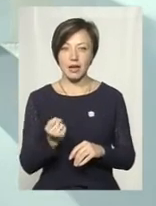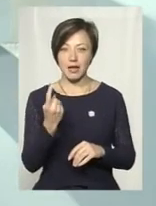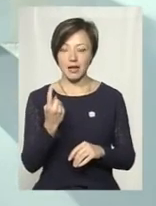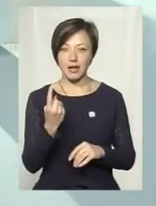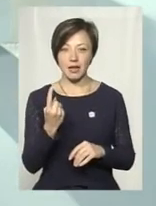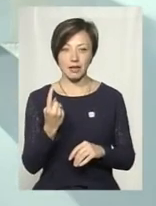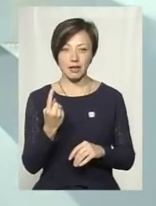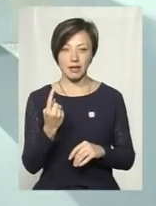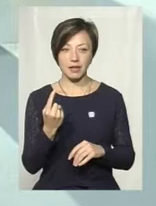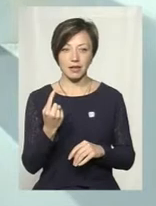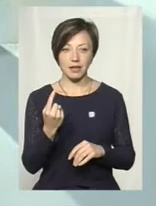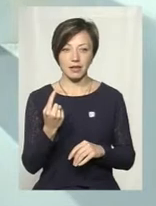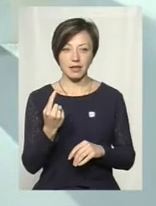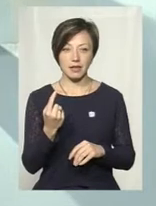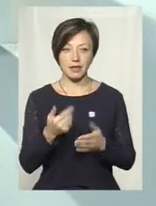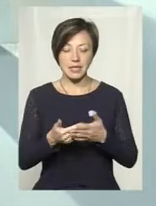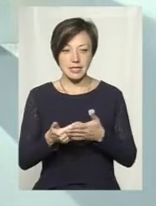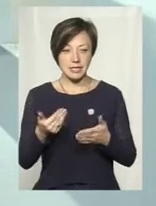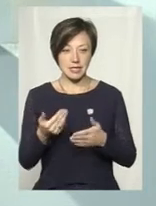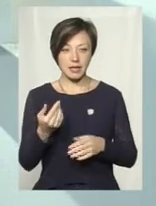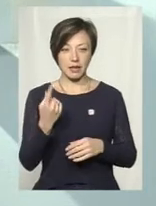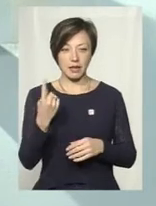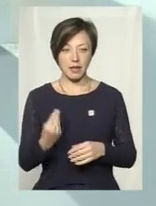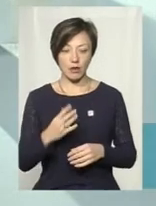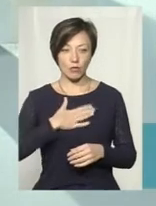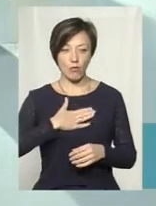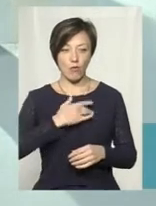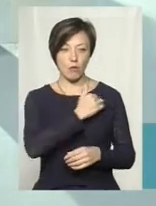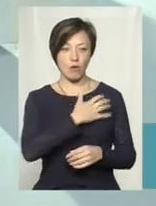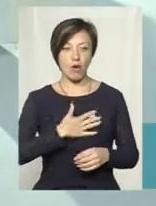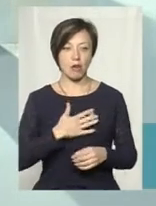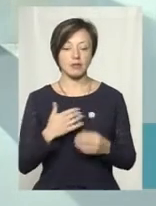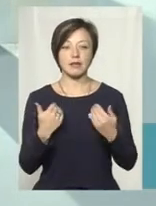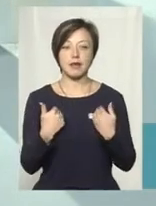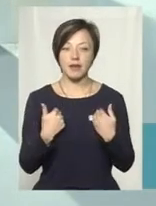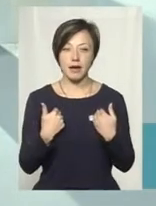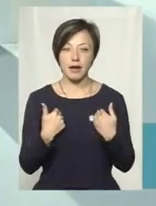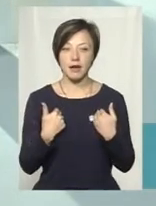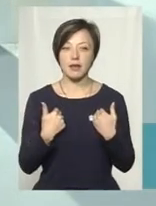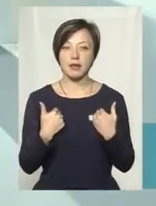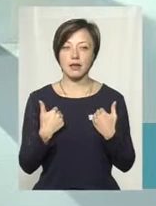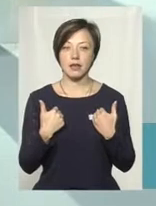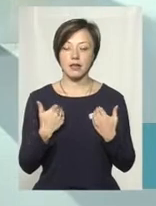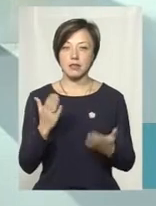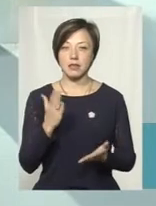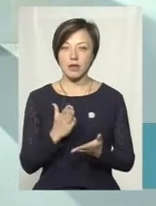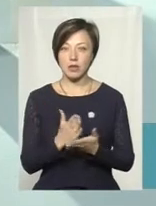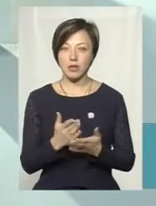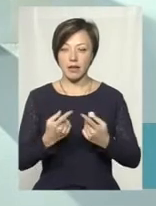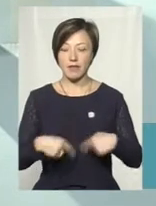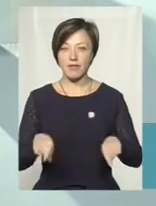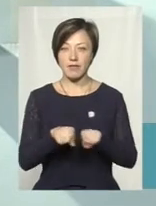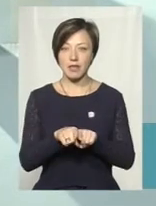буквально за день до мого поранення, я знаходився на відділі прикордонної служби Біловодськ,